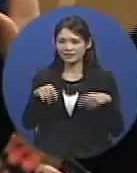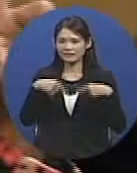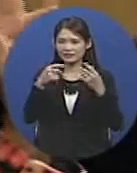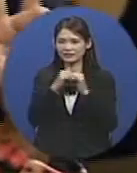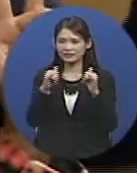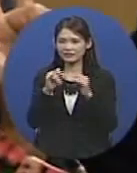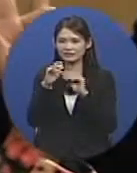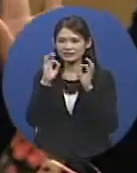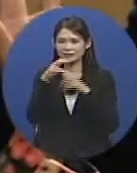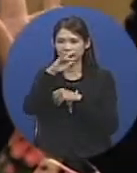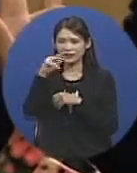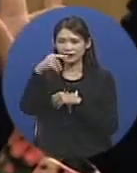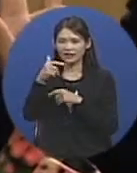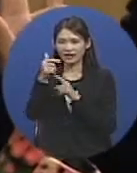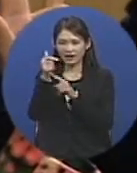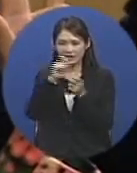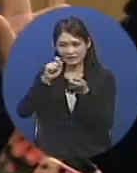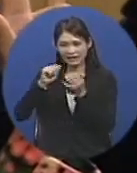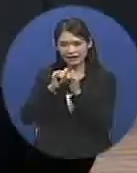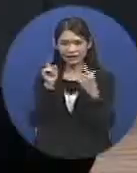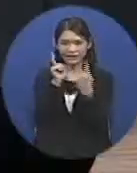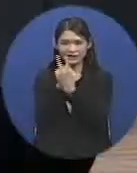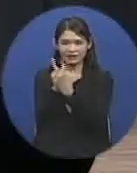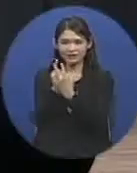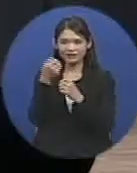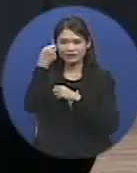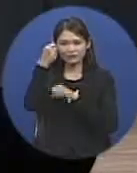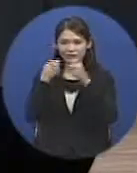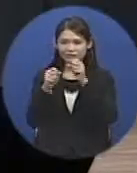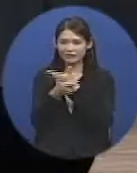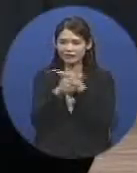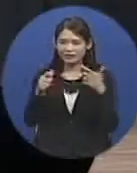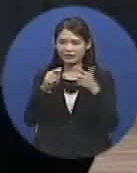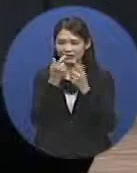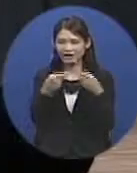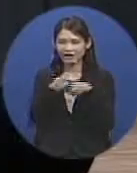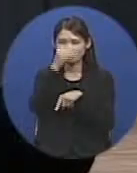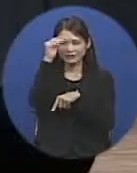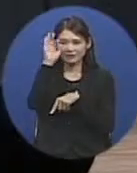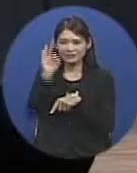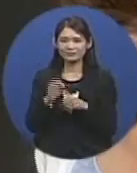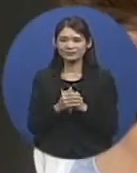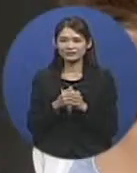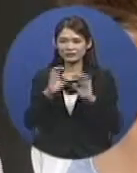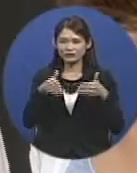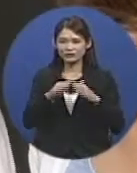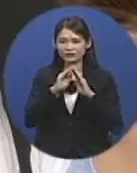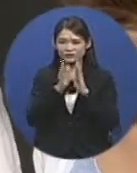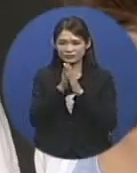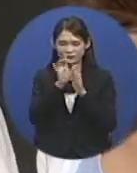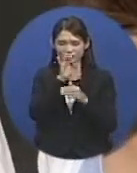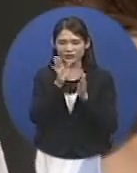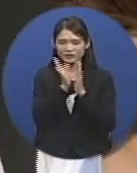김별아 작가와 만남의 시간을 가졌고 축하 공연 등 다채로운 행사를 함께했습니다. 국립중앙도서관은